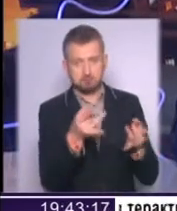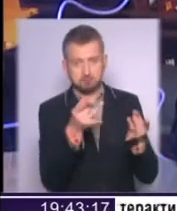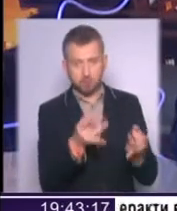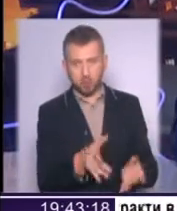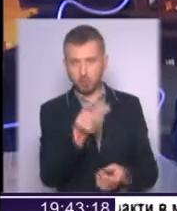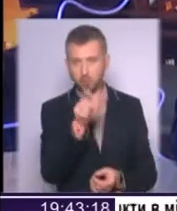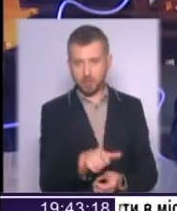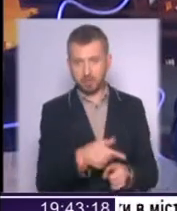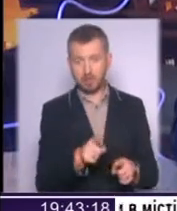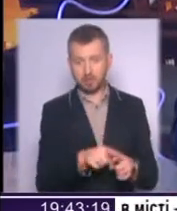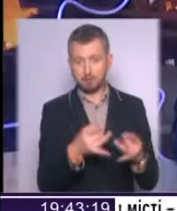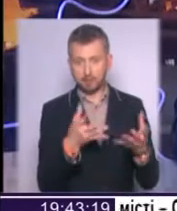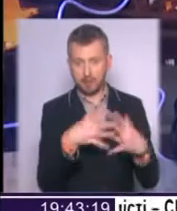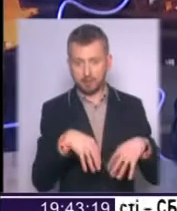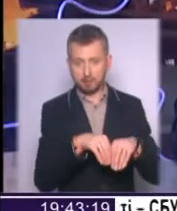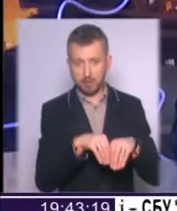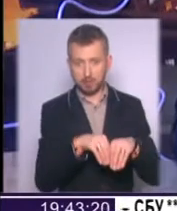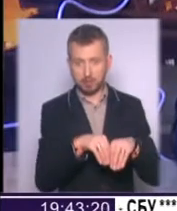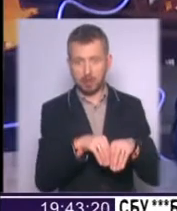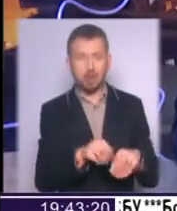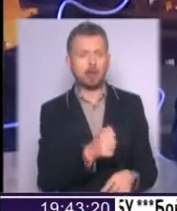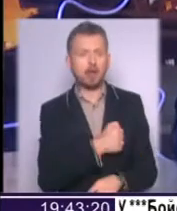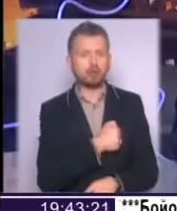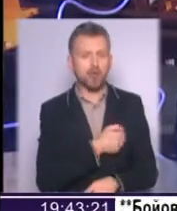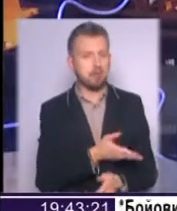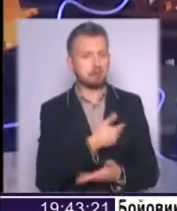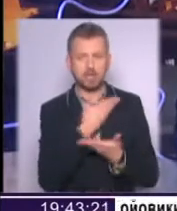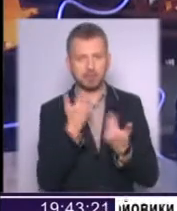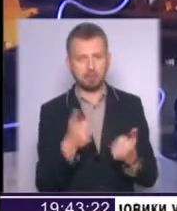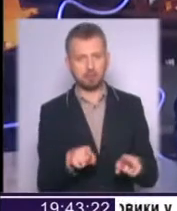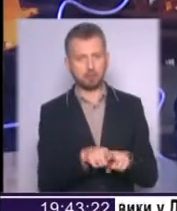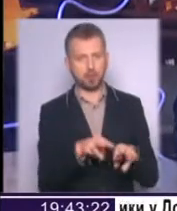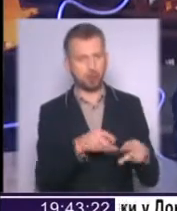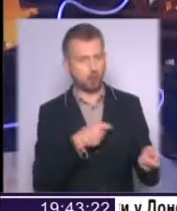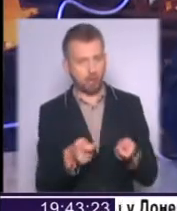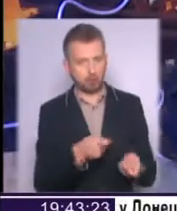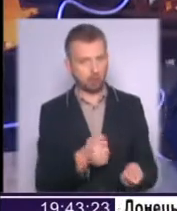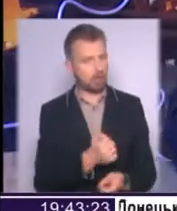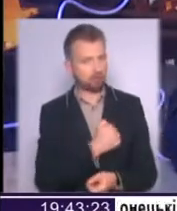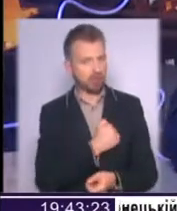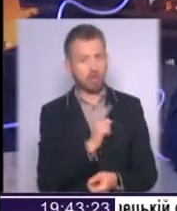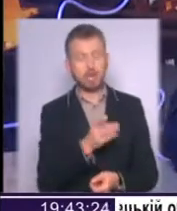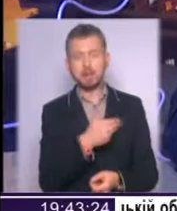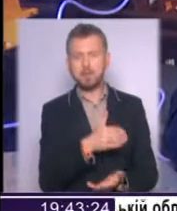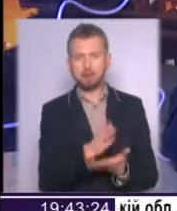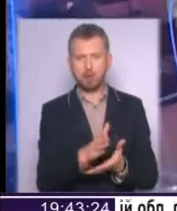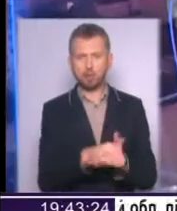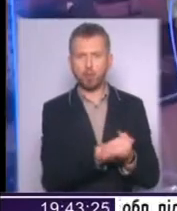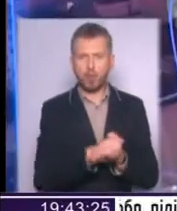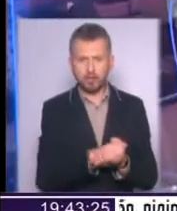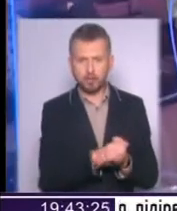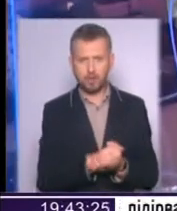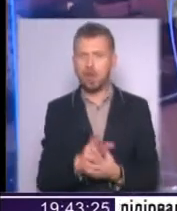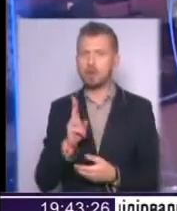цей простий громадянин, це проста сім'я. На жаль, ми сьогодні не маємо такого уряду, на жаль. Але ми маємо коаліцію, і коаліція має... Як